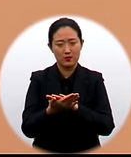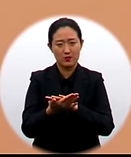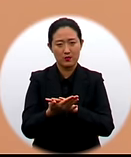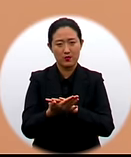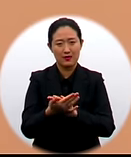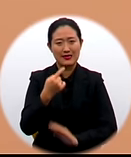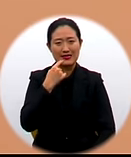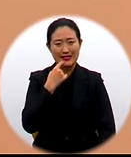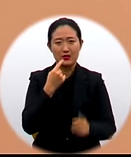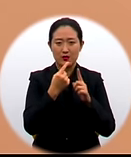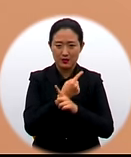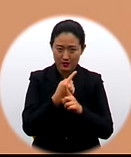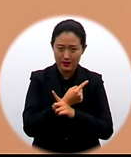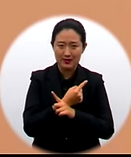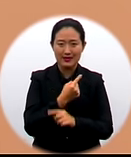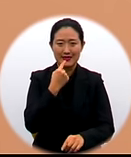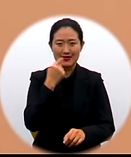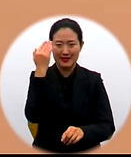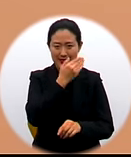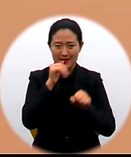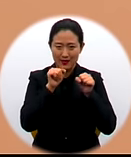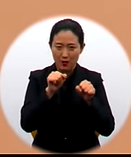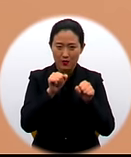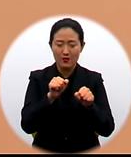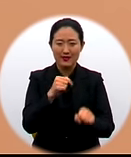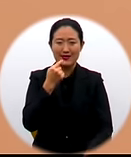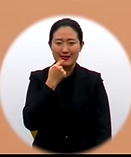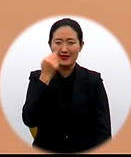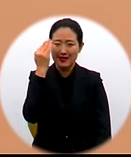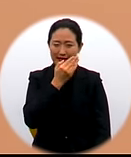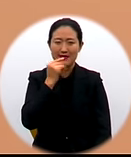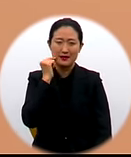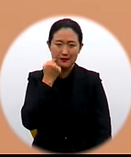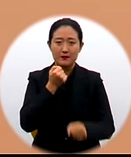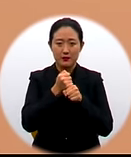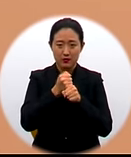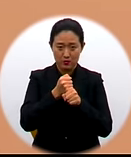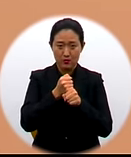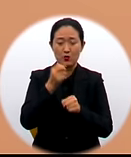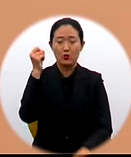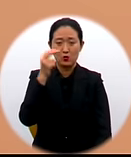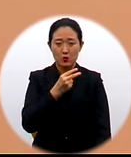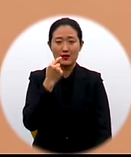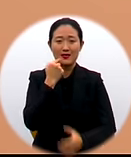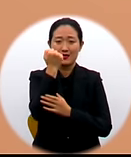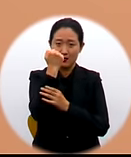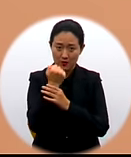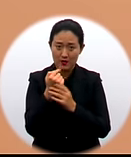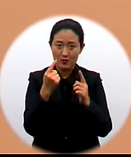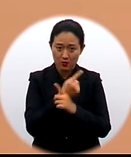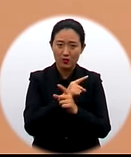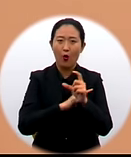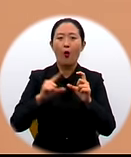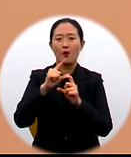스케일링, 그리고 미백 이런 것들이 메인이에요. 그리고 똑같이 충치를 떼우더라도 더 자연스럽게 이쁘게